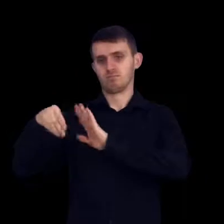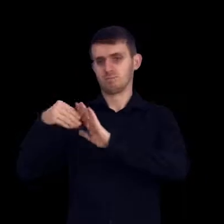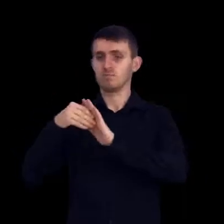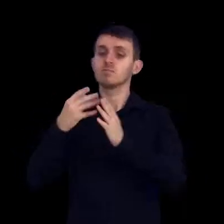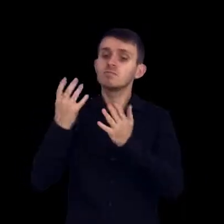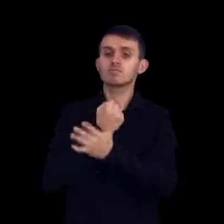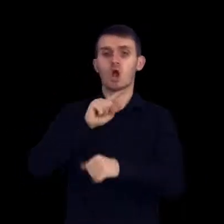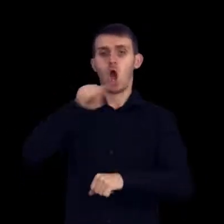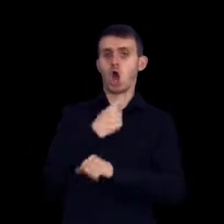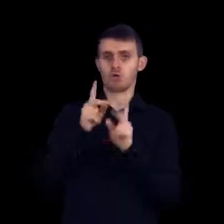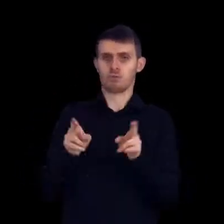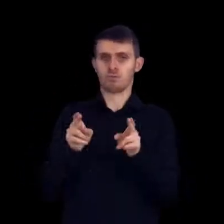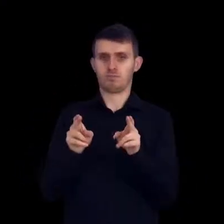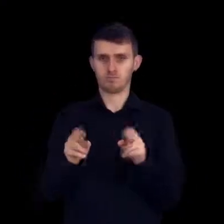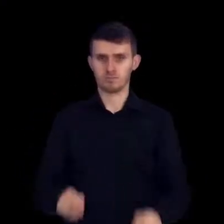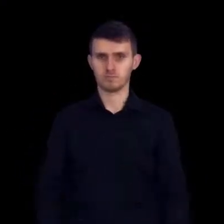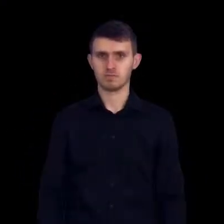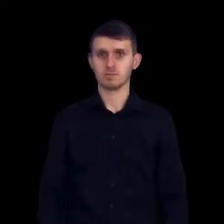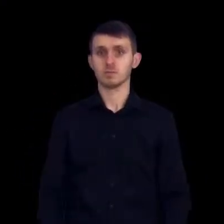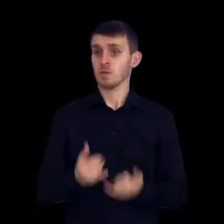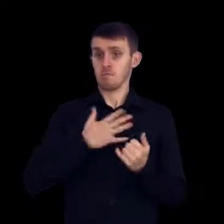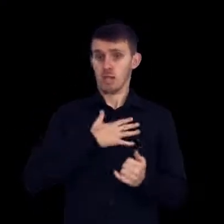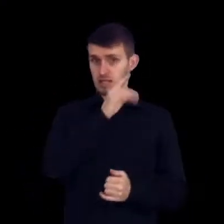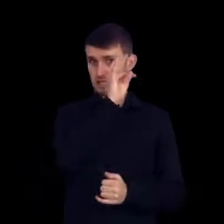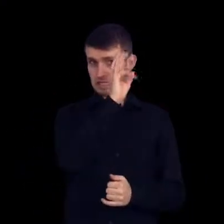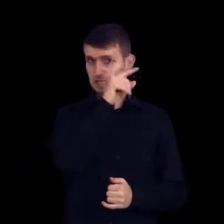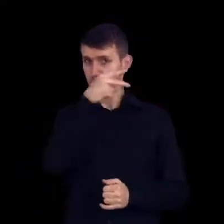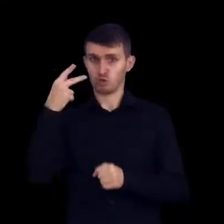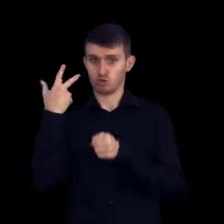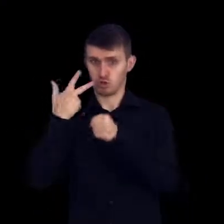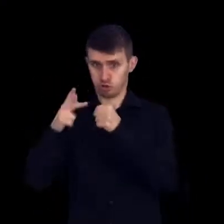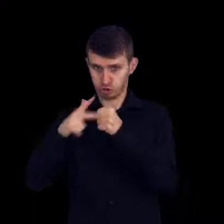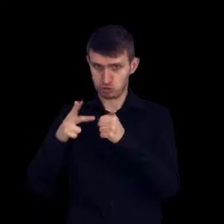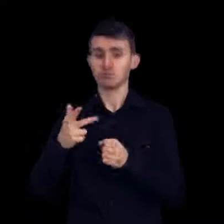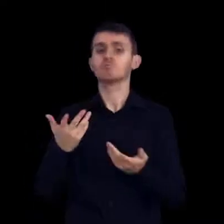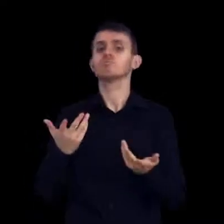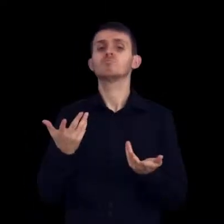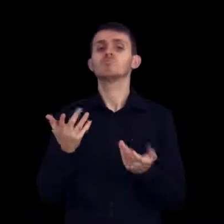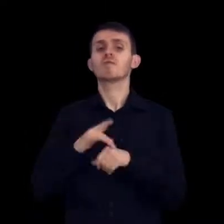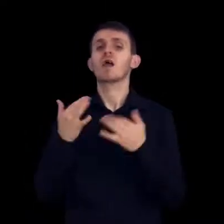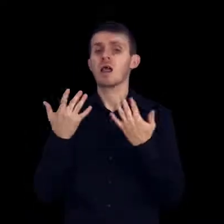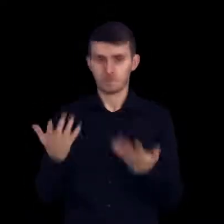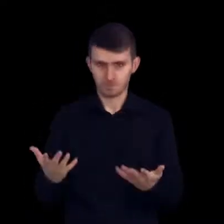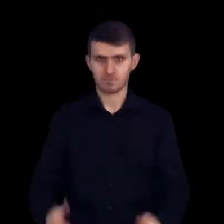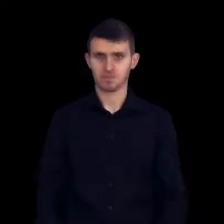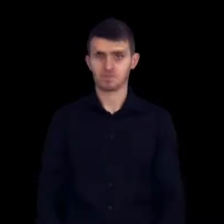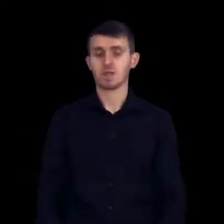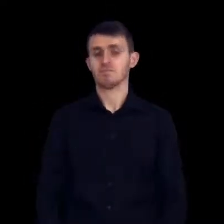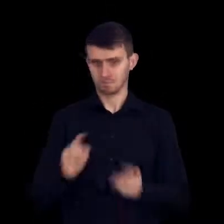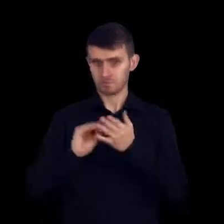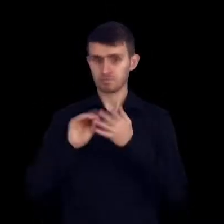gdzie te oznacza sumę napiwków uzyskanych w ciągu godziny zatem co mamy gdy te równa się 30